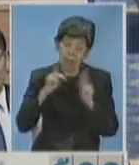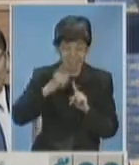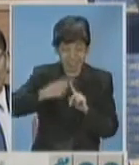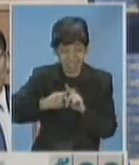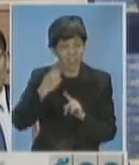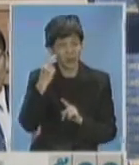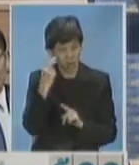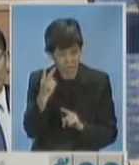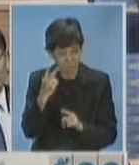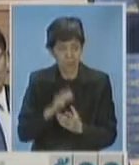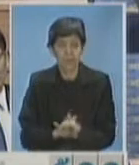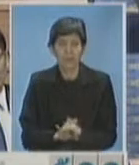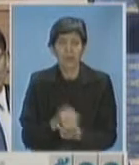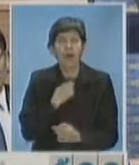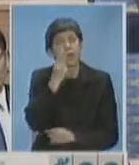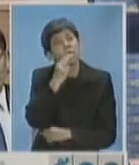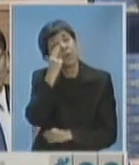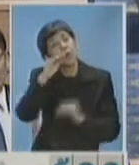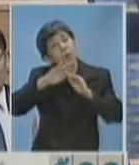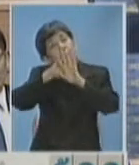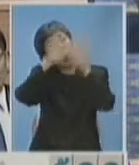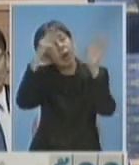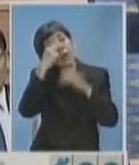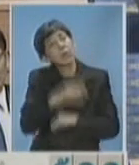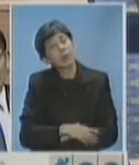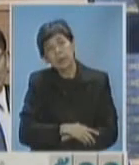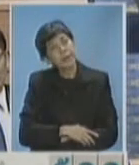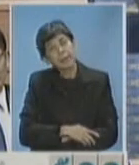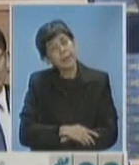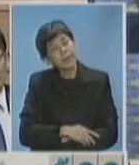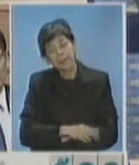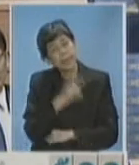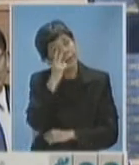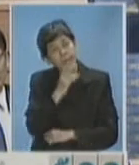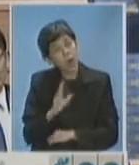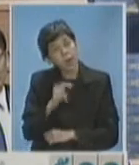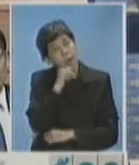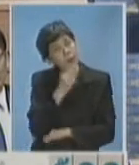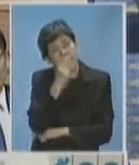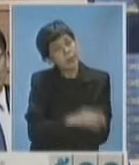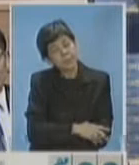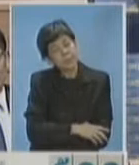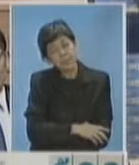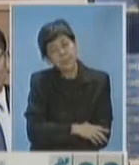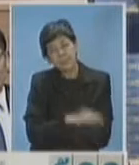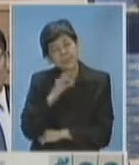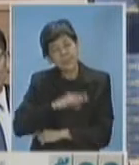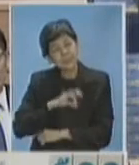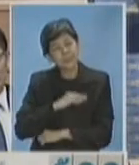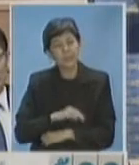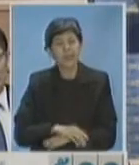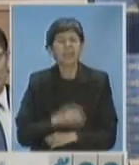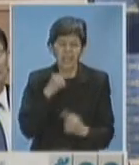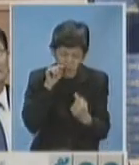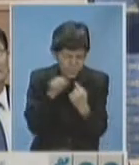เดือนดูแต่ท้องฟ้าครับดูแต่ท้องฟ้าจริงๆเวลาเข้าห้องน้ำเหมือนกับ ท่านเข้